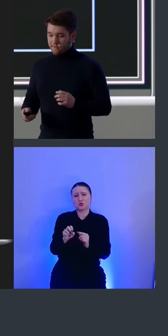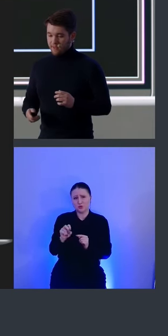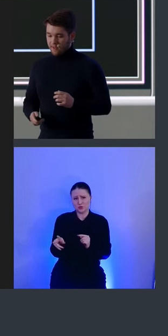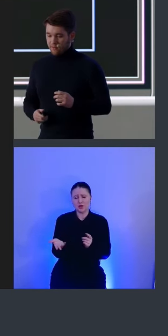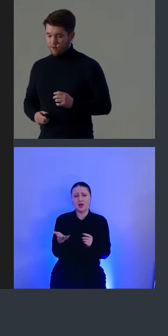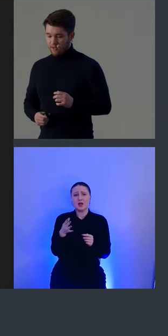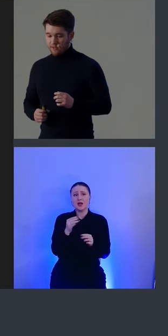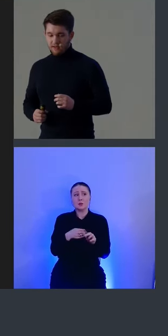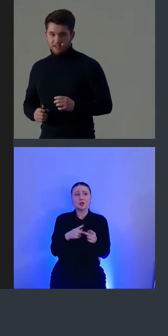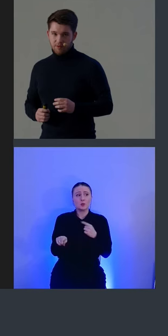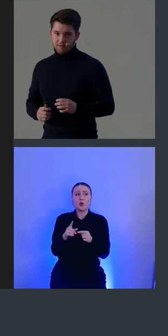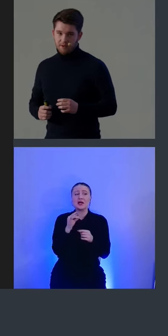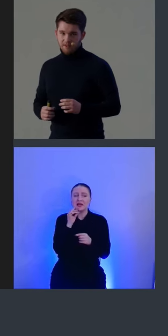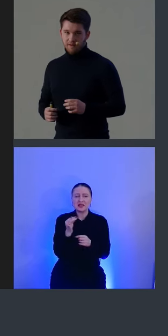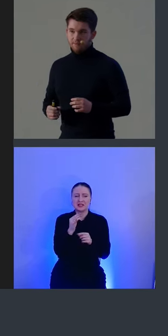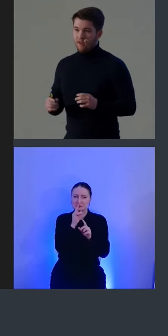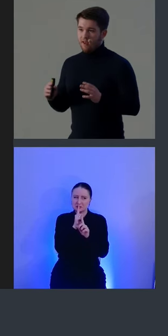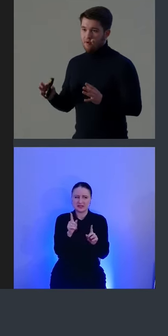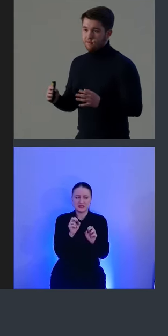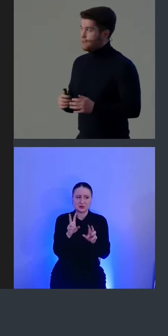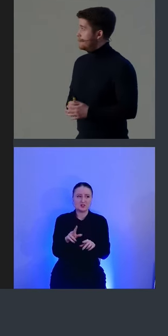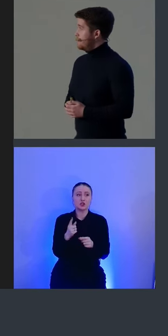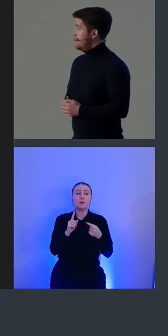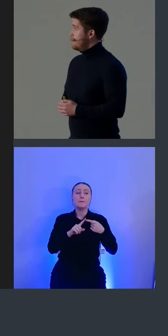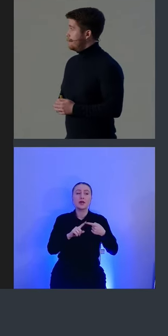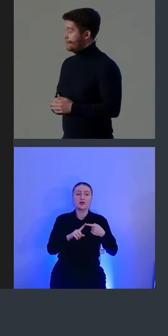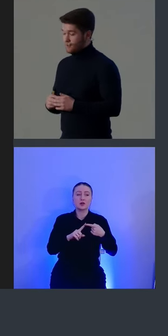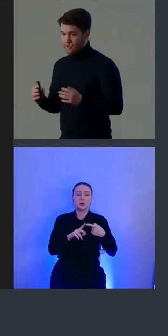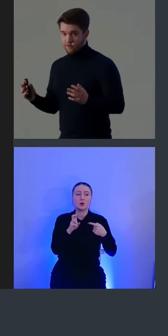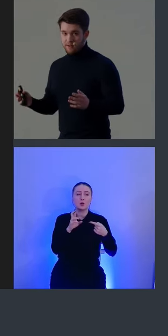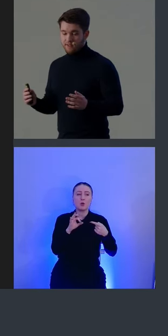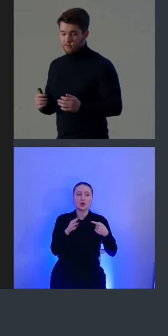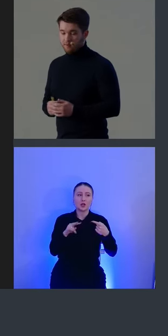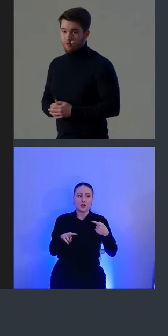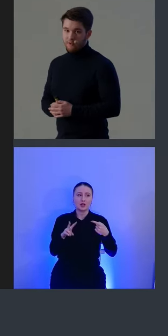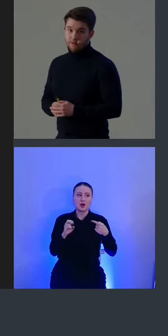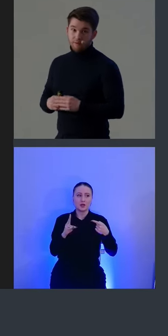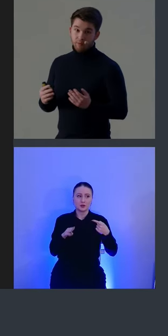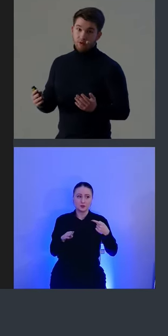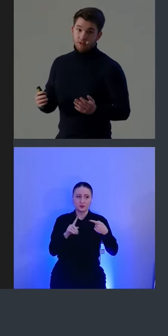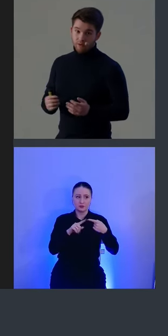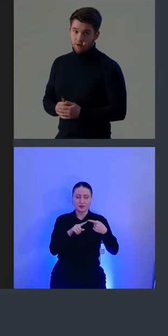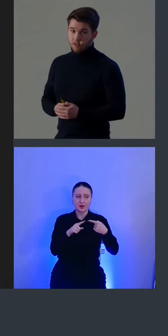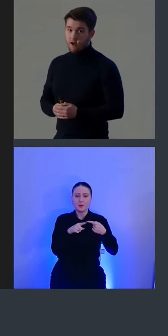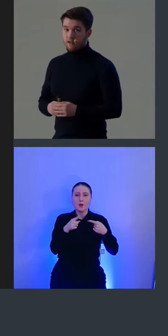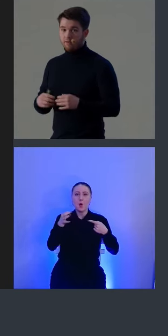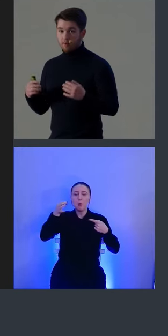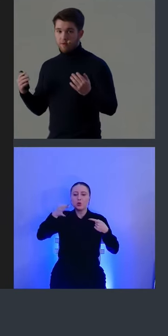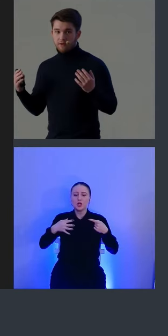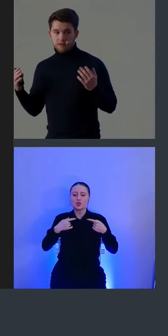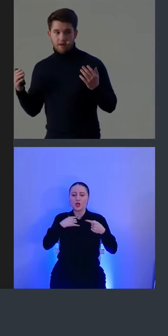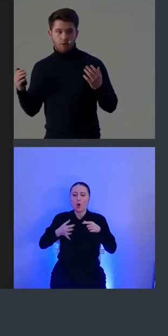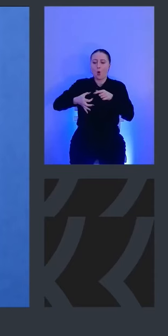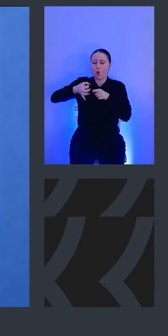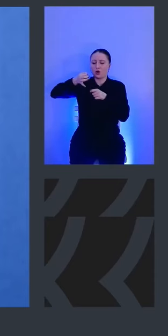Они довольно интересные, специфичные. Первый – это bottleneck, то есть эффект бутылочного горлышка. Когда вы